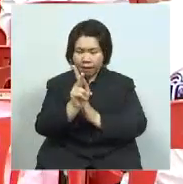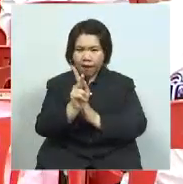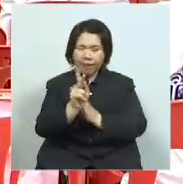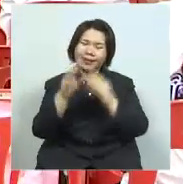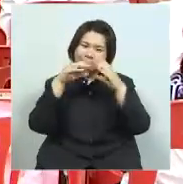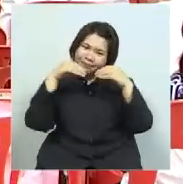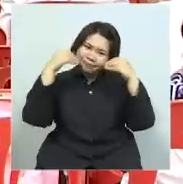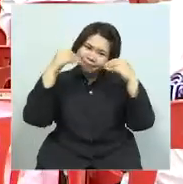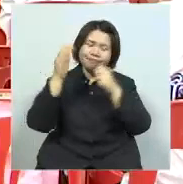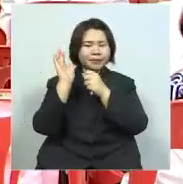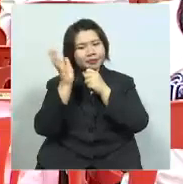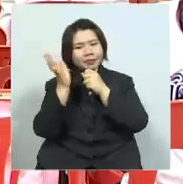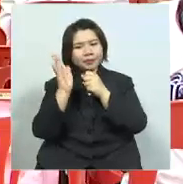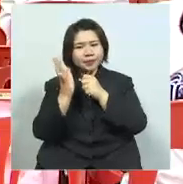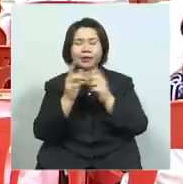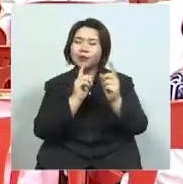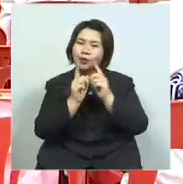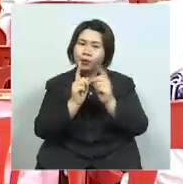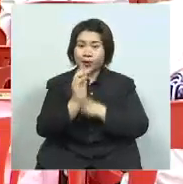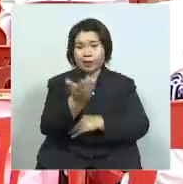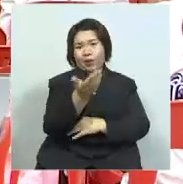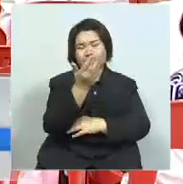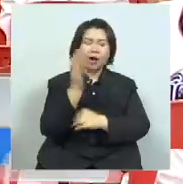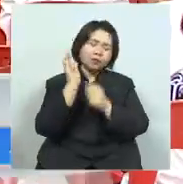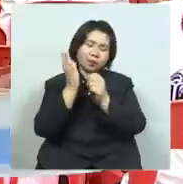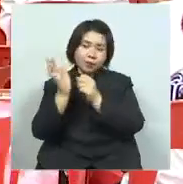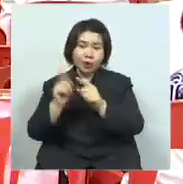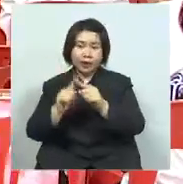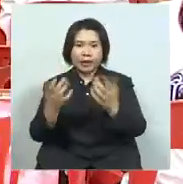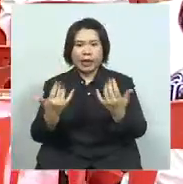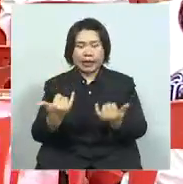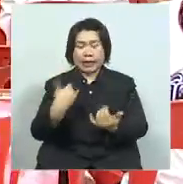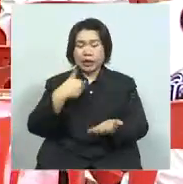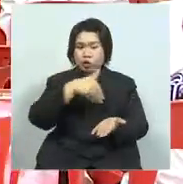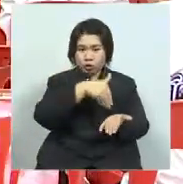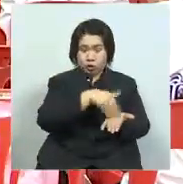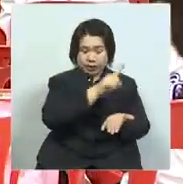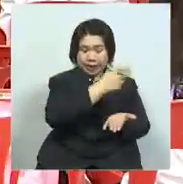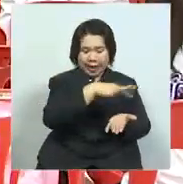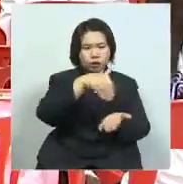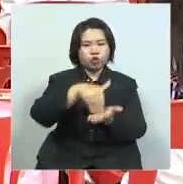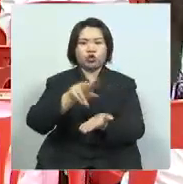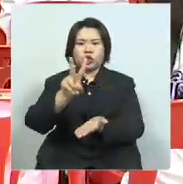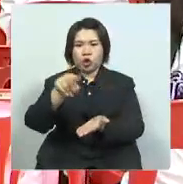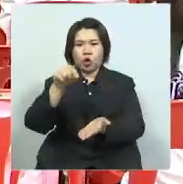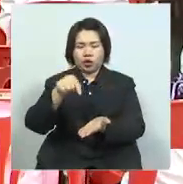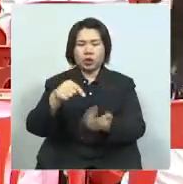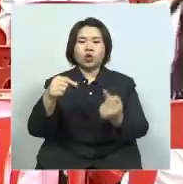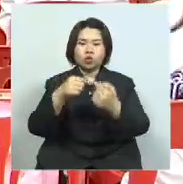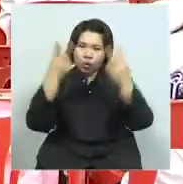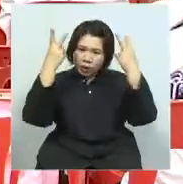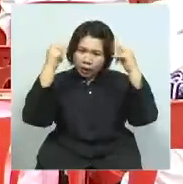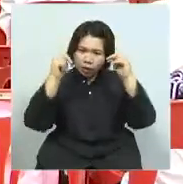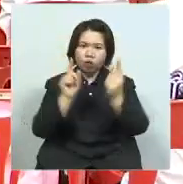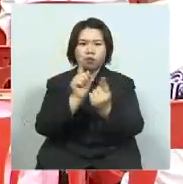ที่ยิ้มแย้มแจ่มใสแล้วก็มีการพูดคุยกันมาตั้งแต่ช่วงเช้าแต่ว่าจุดนี้ถือว่าเป็นจุดที่2แล้วนะคะที่พลเอกประยุทธ์จันทร์โอชานายกรัฐมนตรี